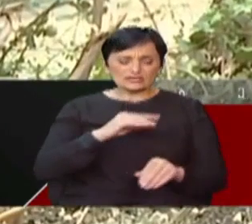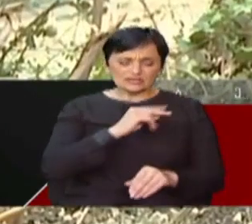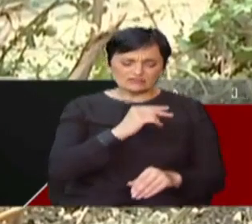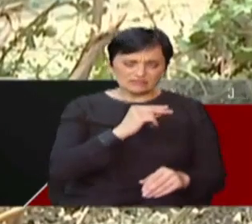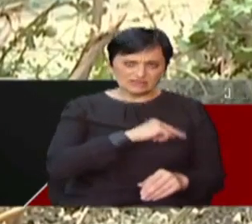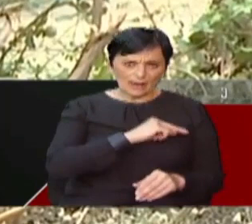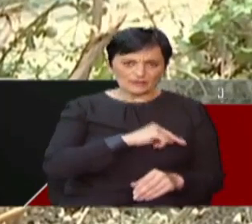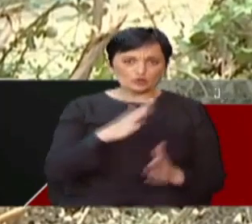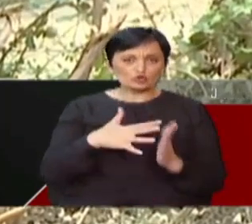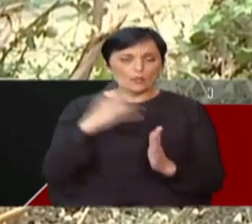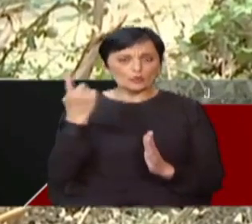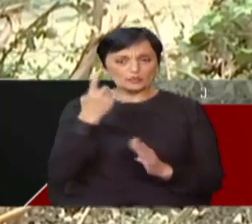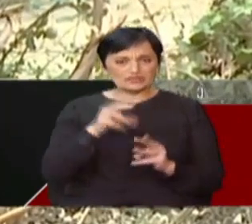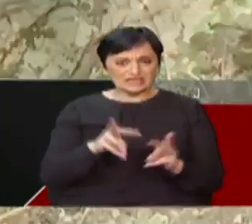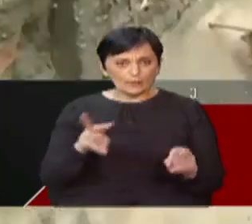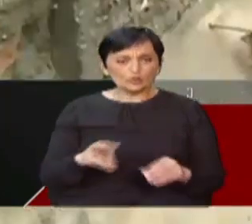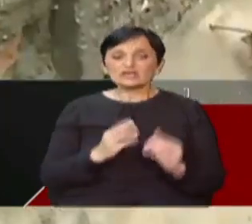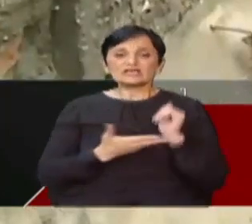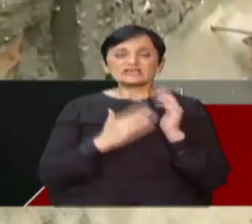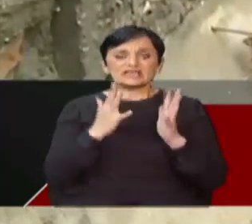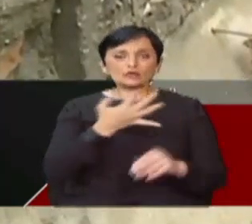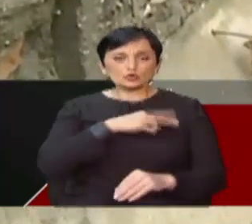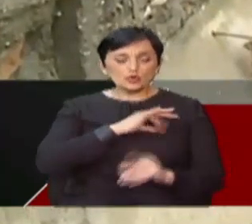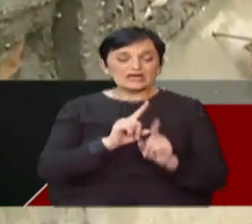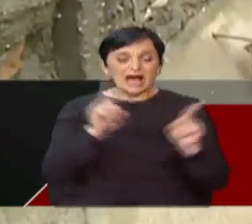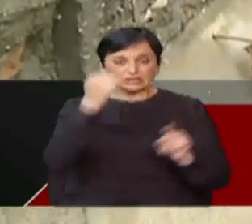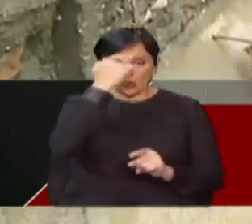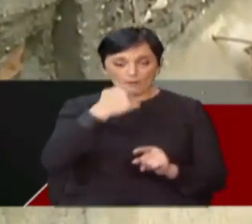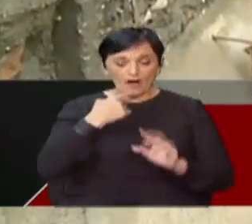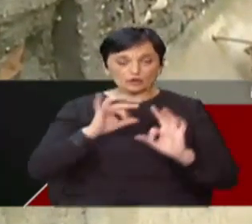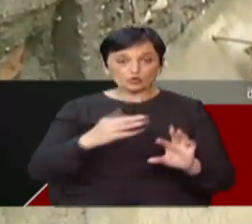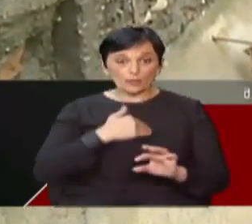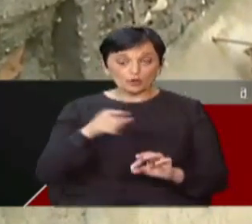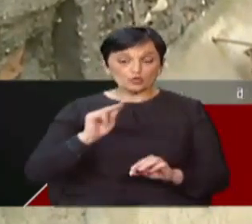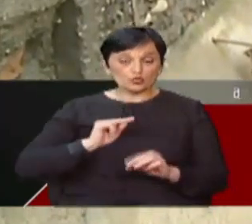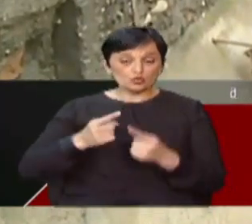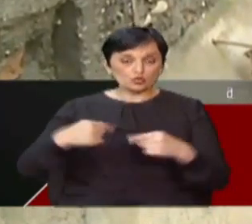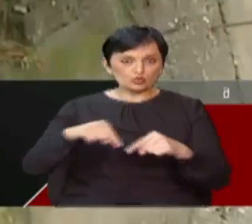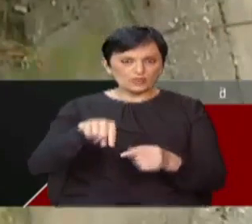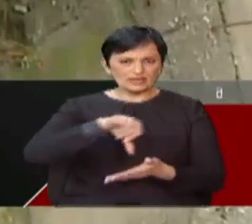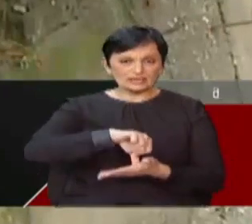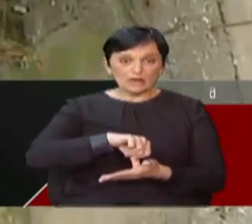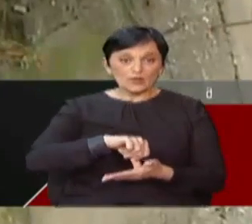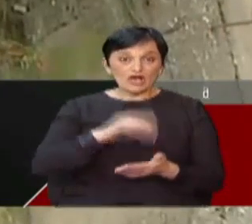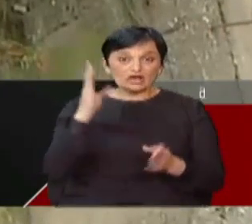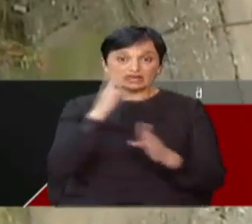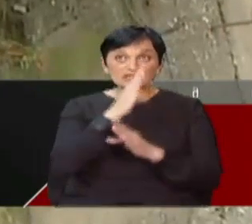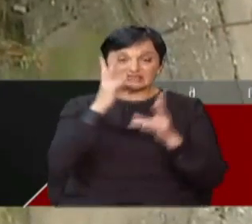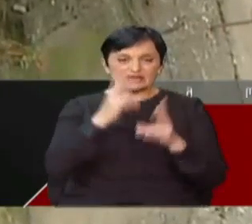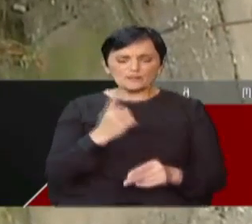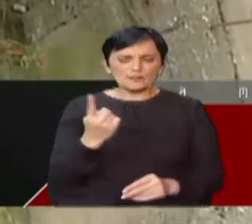მეურნეობის სამინისტრო, სატყეო სააგენტო. განსაკუთრებული მადლობა მინდა უთხრა ამ უწყების წარმომადგენლებს. გენებს სტიქიის პირველივე